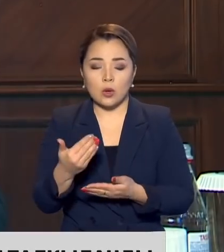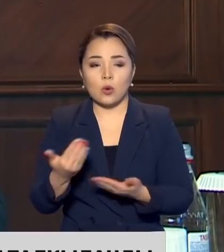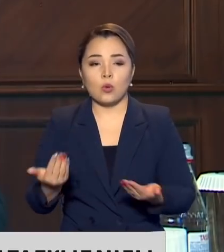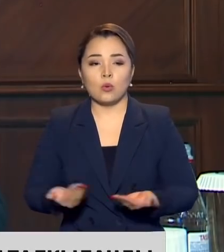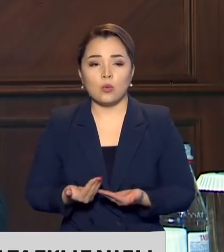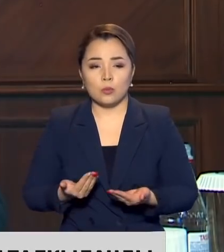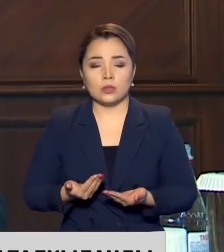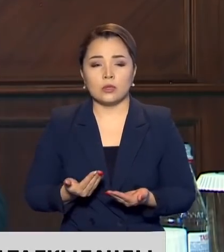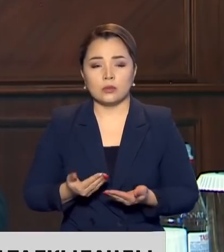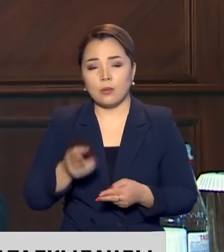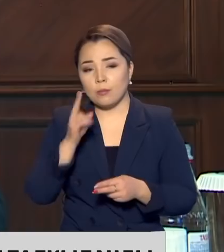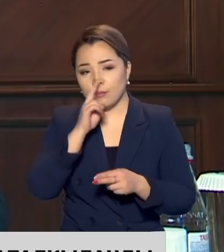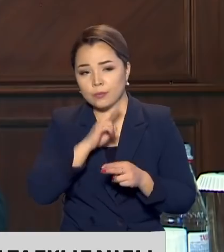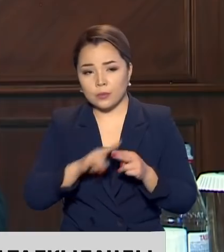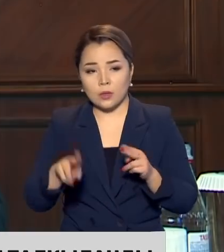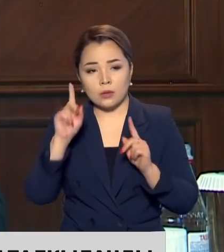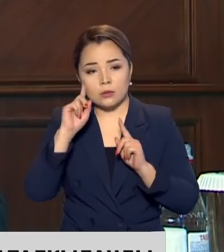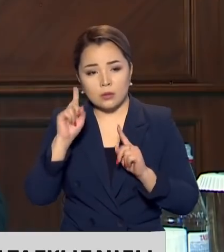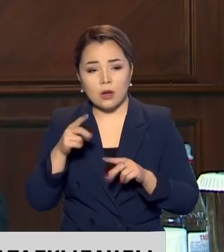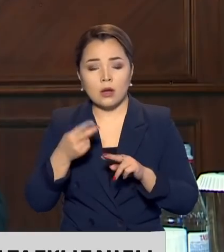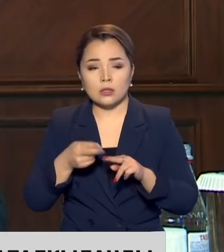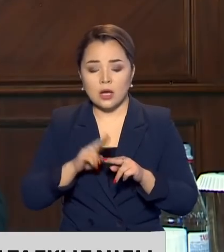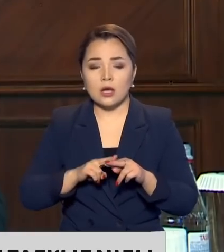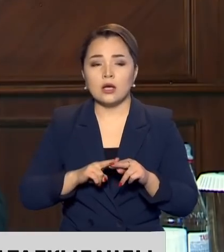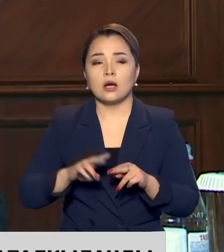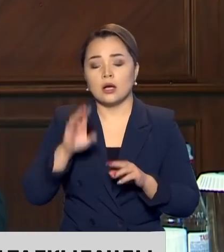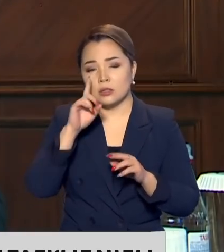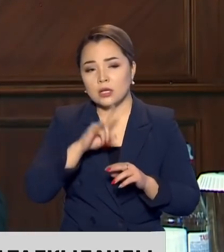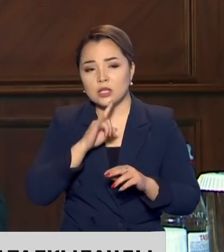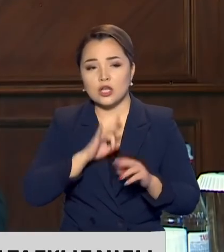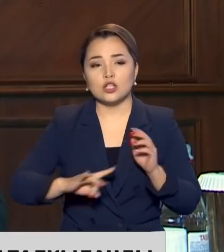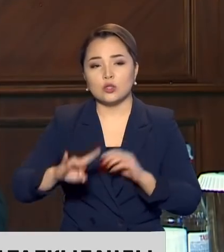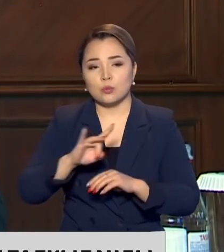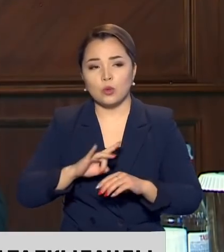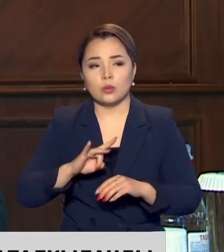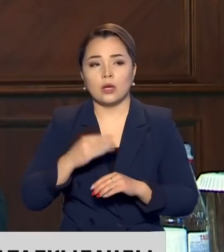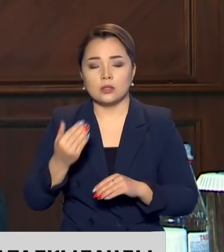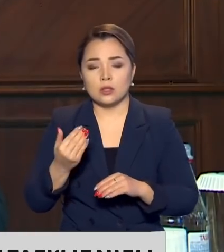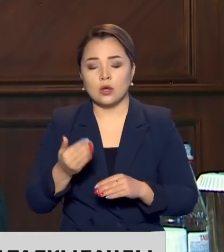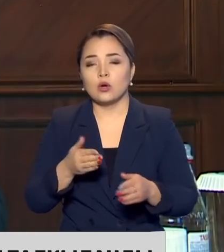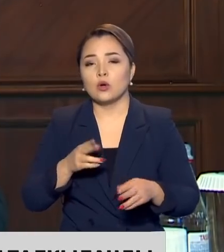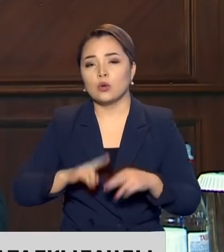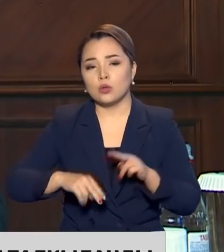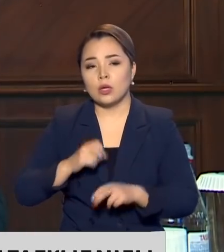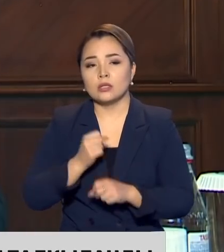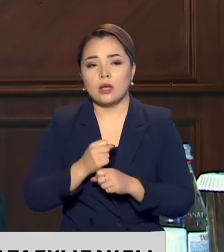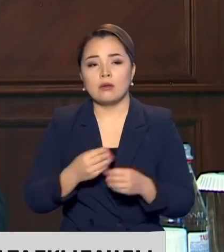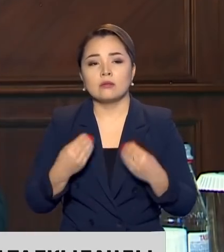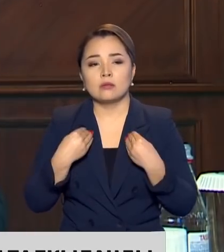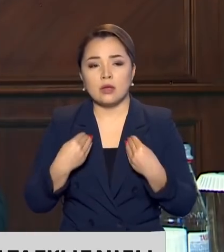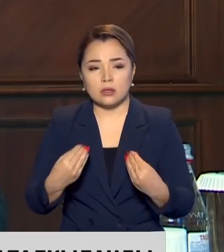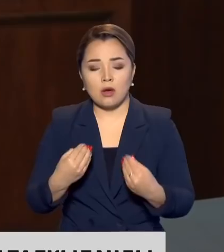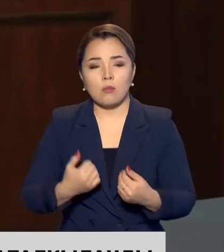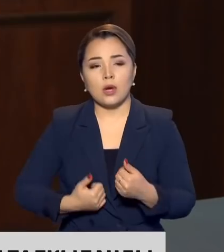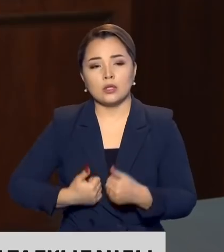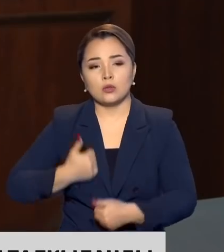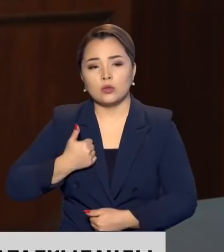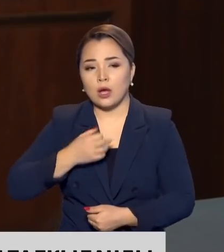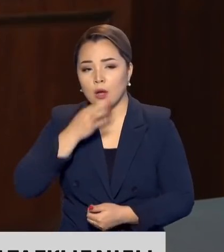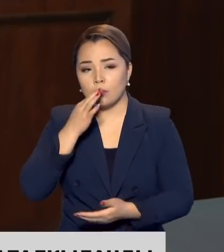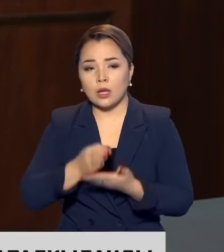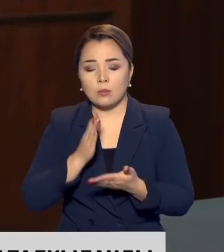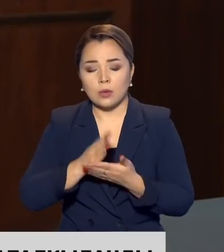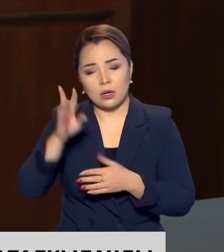озды. Біз олардың Қазақстан Республикасының конституциялық құрылысын сақтау жолындағы ерліктерін мақтан тұтамыз.